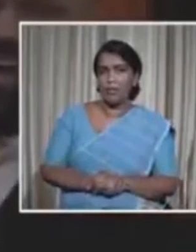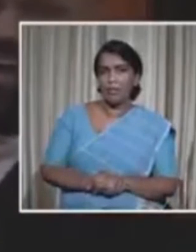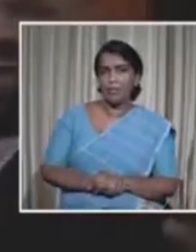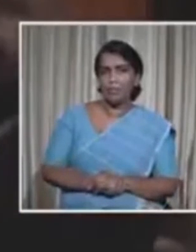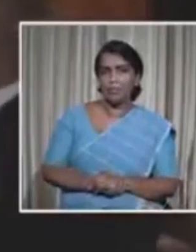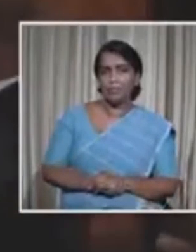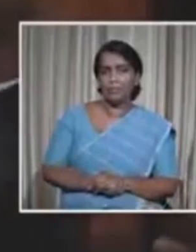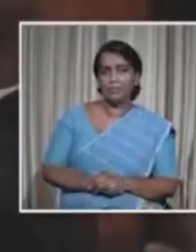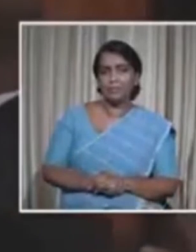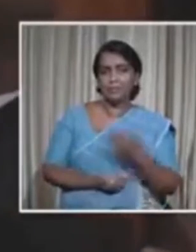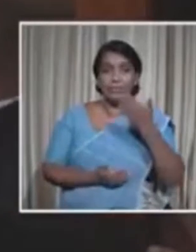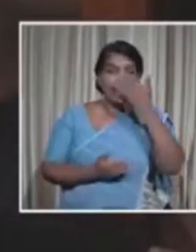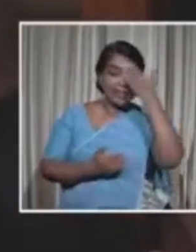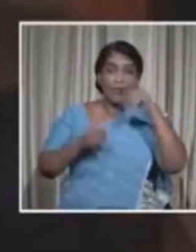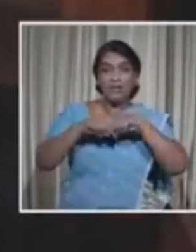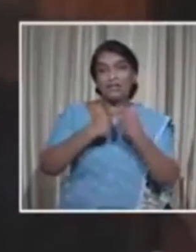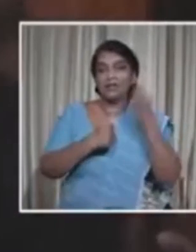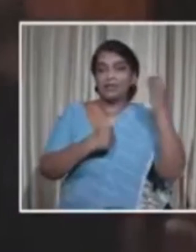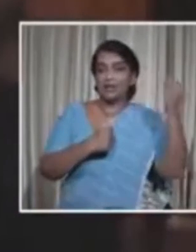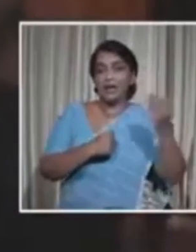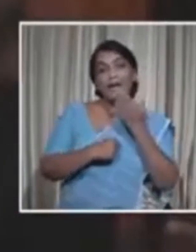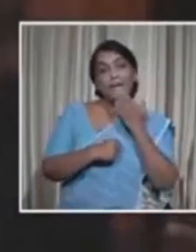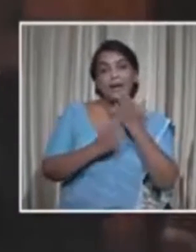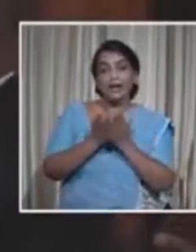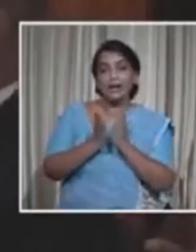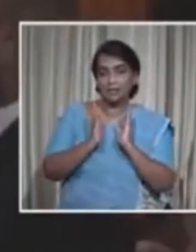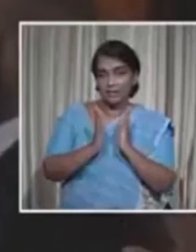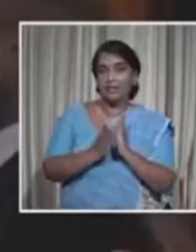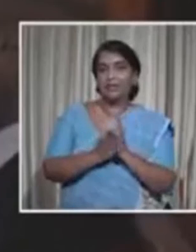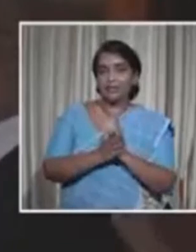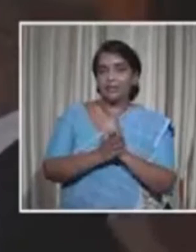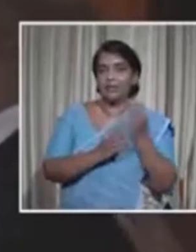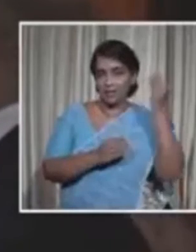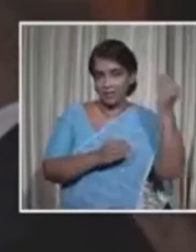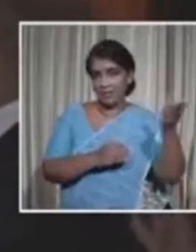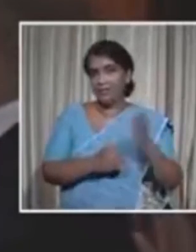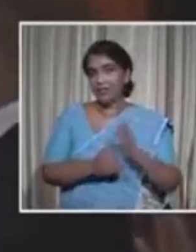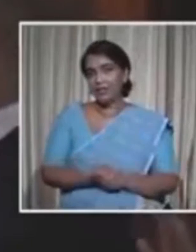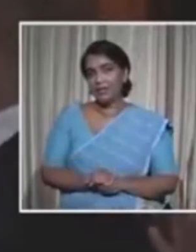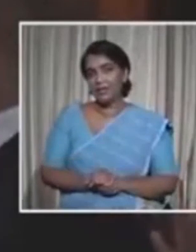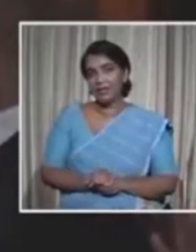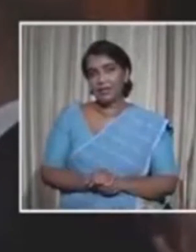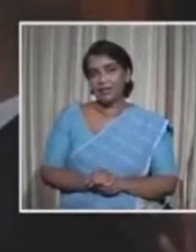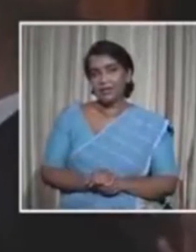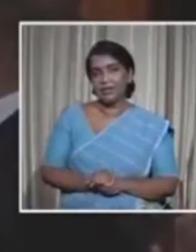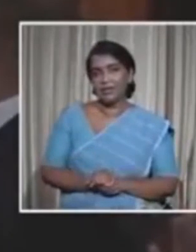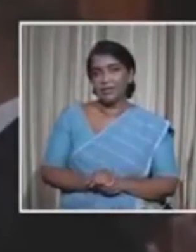இந்த பணத்தை கொடுங்கள், அமெரிக்காவிட இந்தியாவிட நீங்க டயஸ்போராவிடம் இந்த பணத்தை கொடுங்கள். நான் இந்த நாட்டு மக்கள் சார்பாக பேச